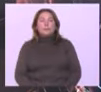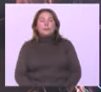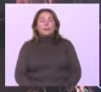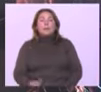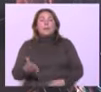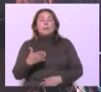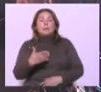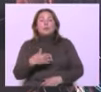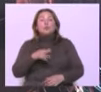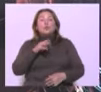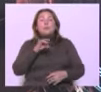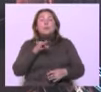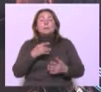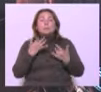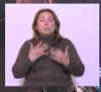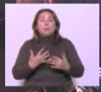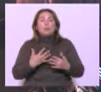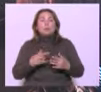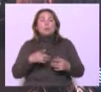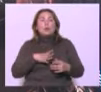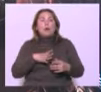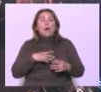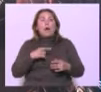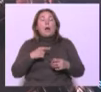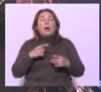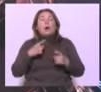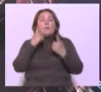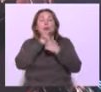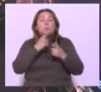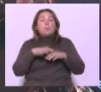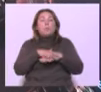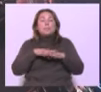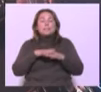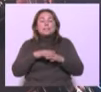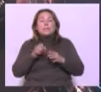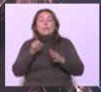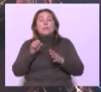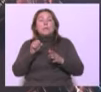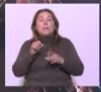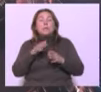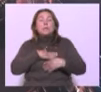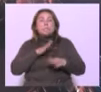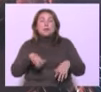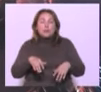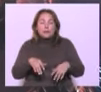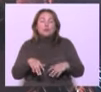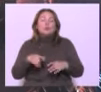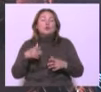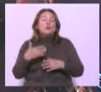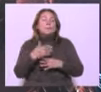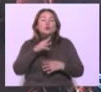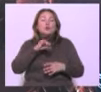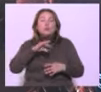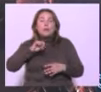рыболовы тубкаль района требует опровержения официальной информации по массовой гибели тюлений об этом заявил руководитель регионального филиала